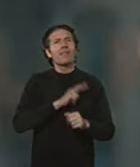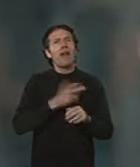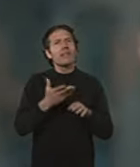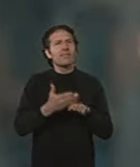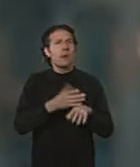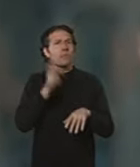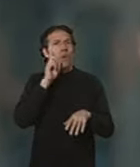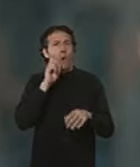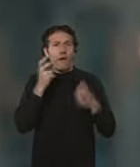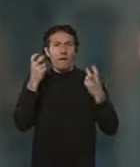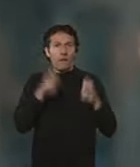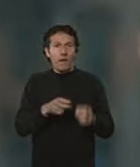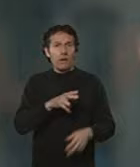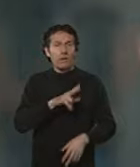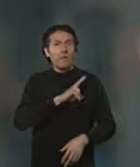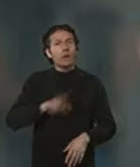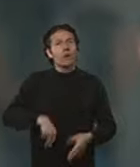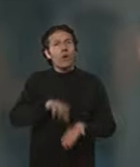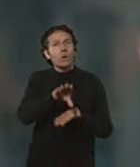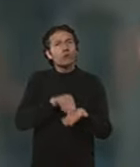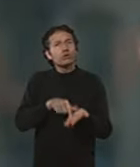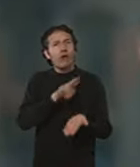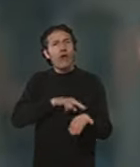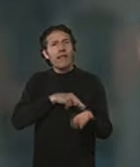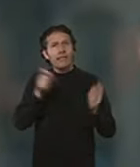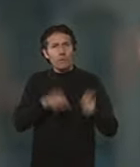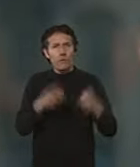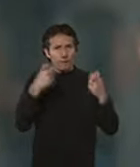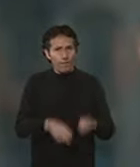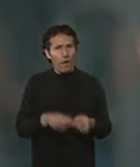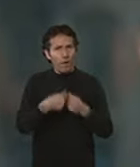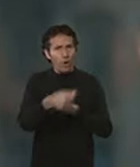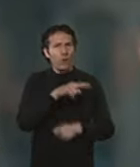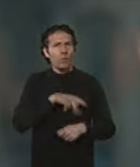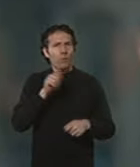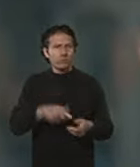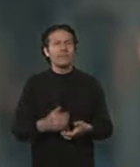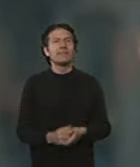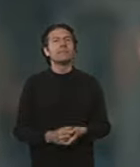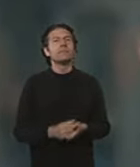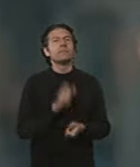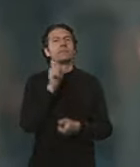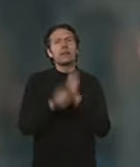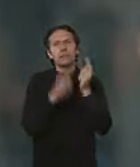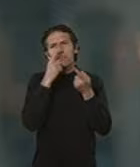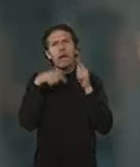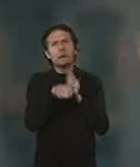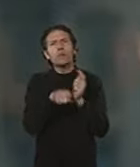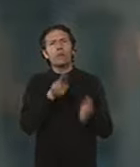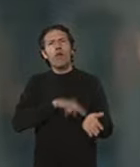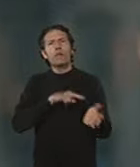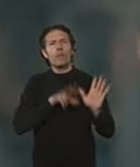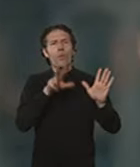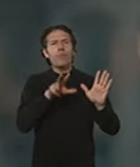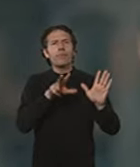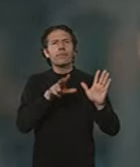c'est parce que je n'ai pas voulu diminuer les pensions si j'ai voulu réparer l'injustice de la retraite payer le 8 de